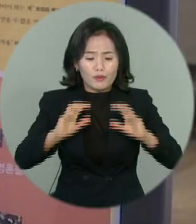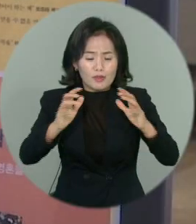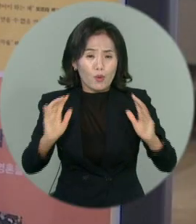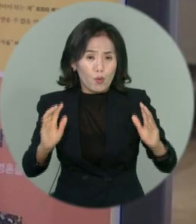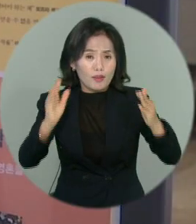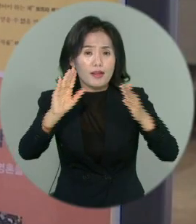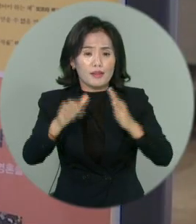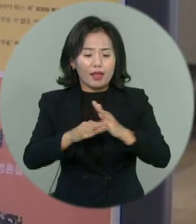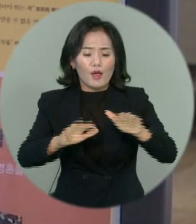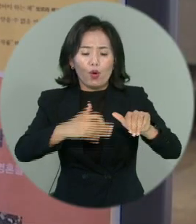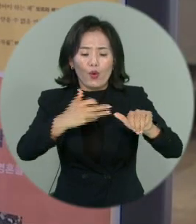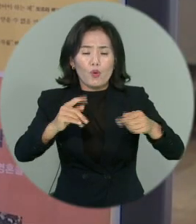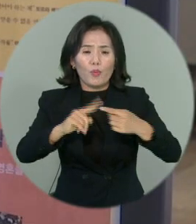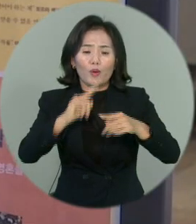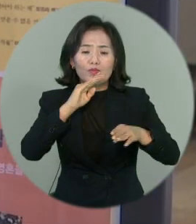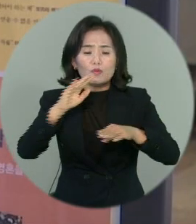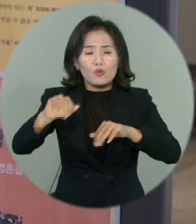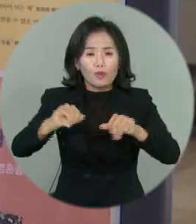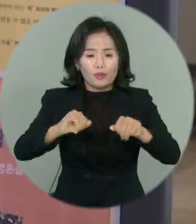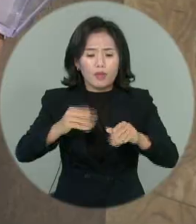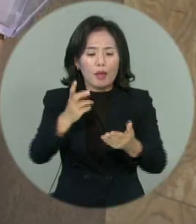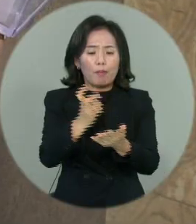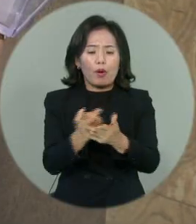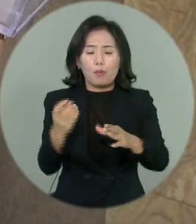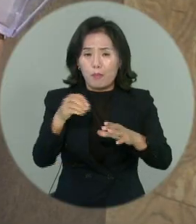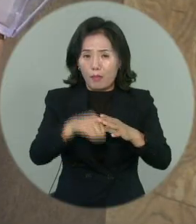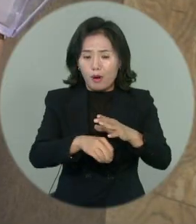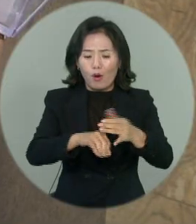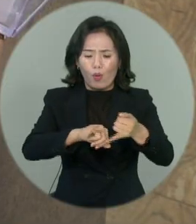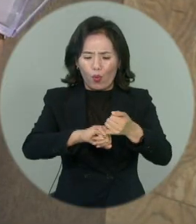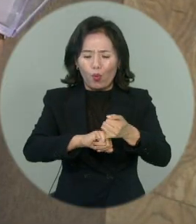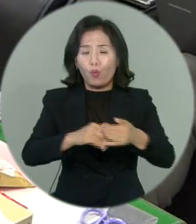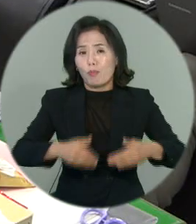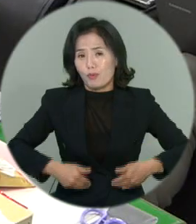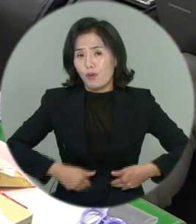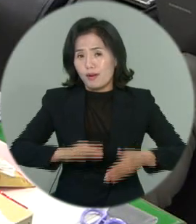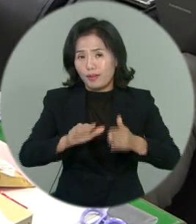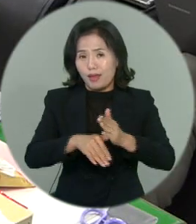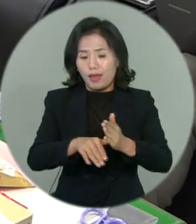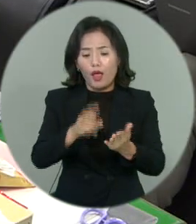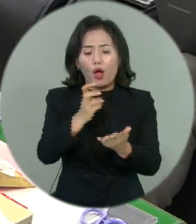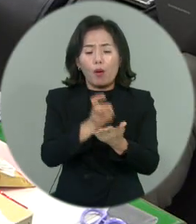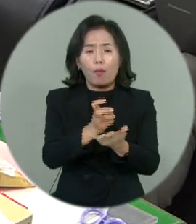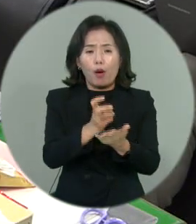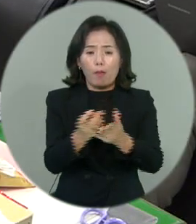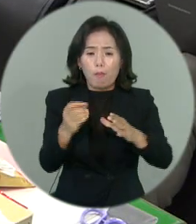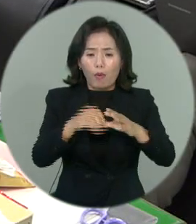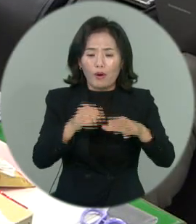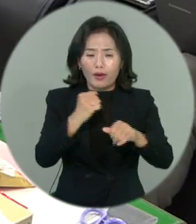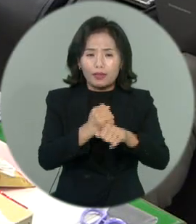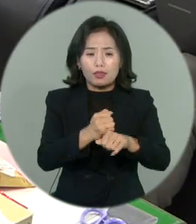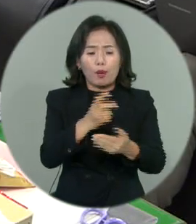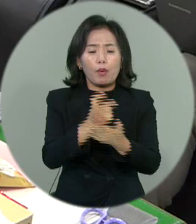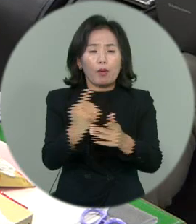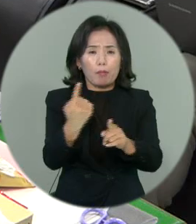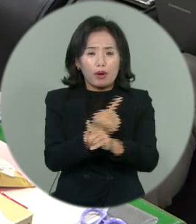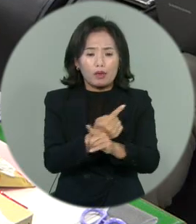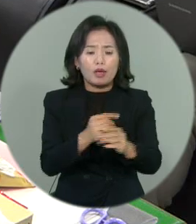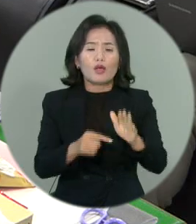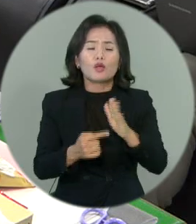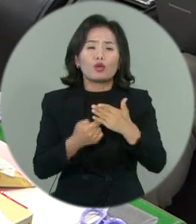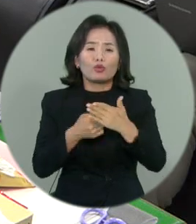지금이야말로 518 민주화운동 정신을 헌법 전문에 수록해 할 시점이라며 헌법 전문 수록을 위한 개헌 추진 부를